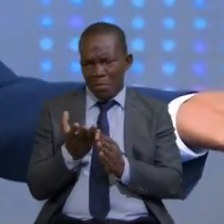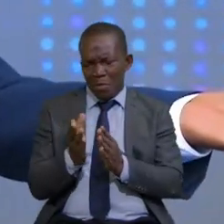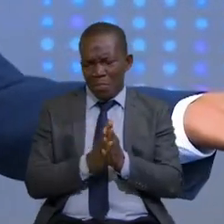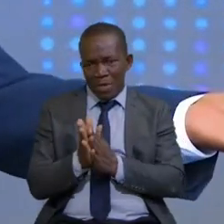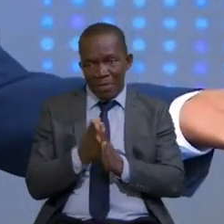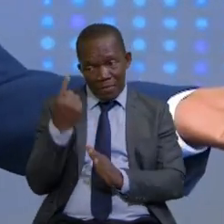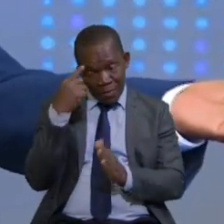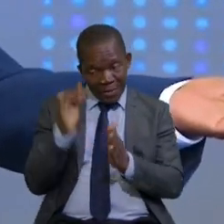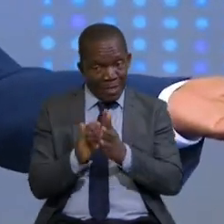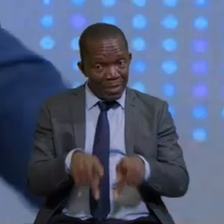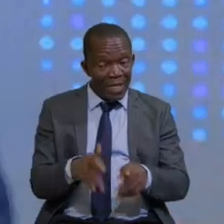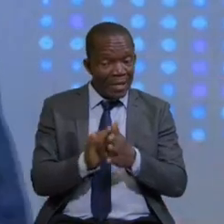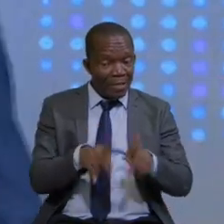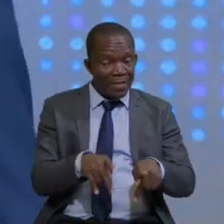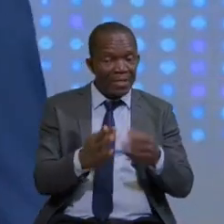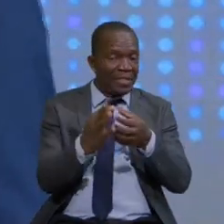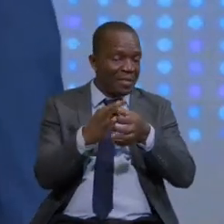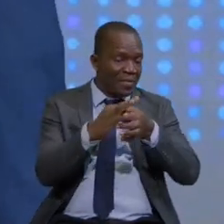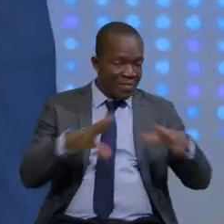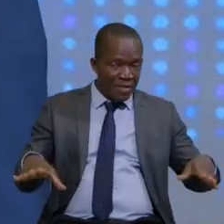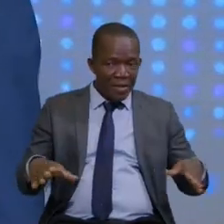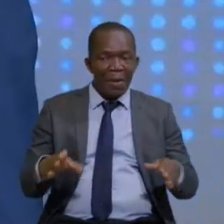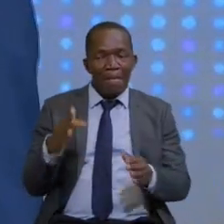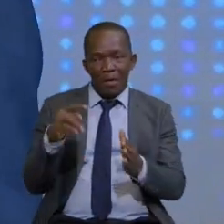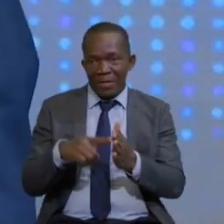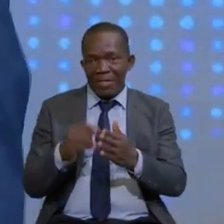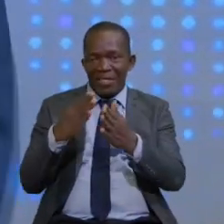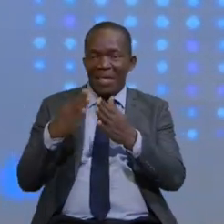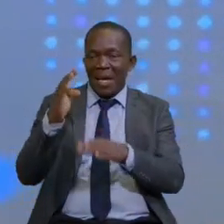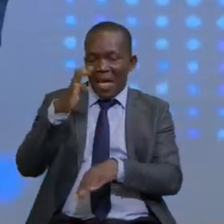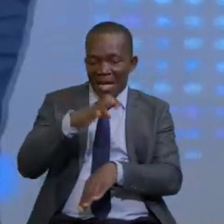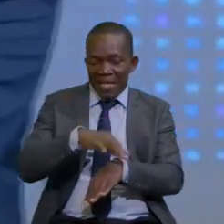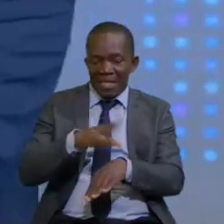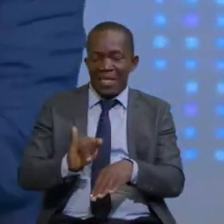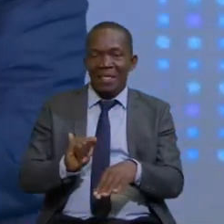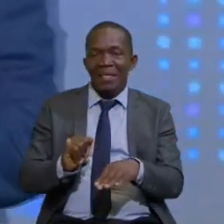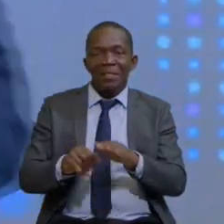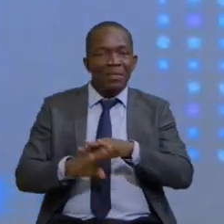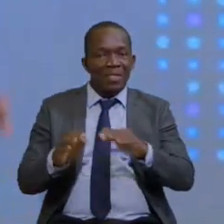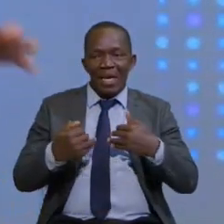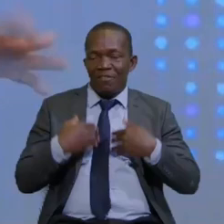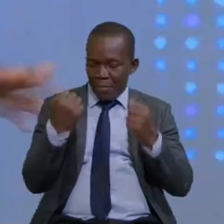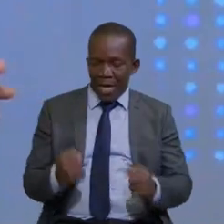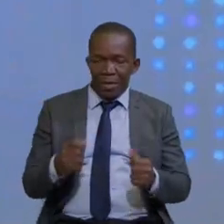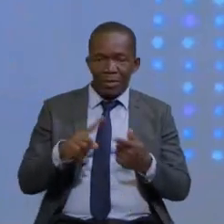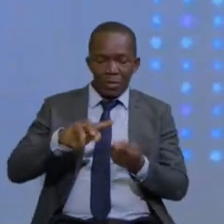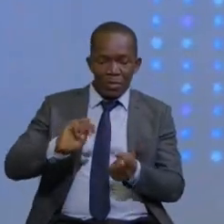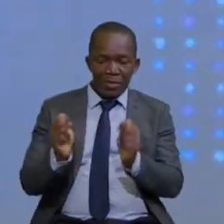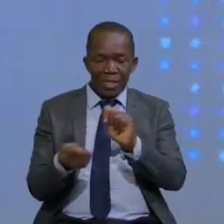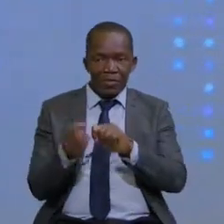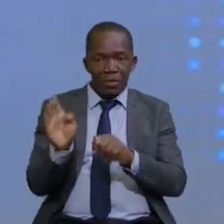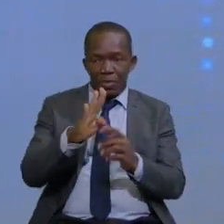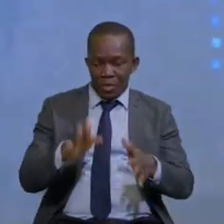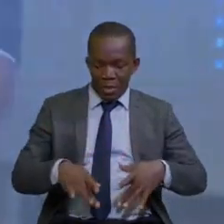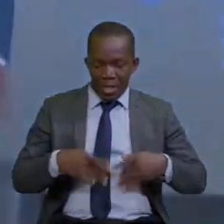l'avocat de la terre n'a pas la puissance de transformer la vie. Par conséquent, ces gens-là pour lesquels ils ont